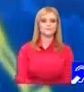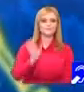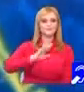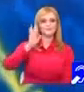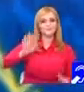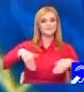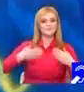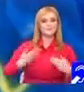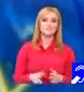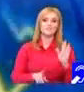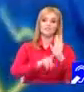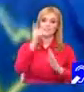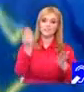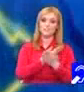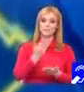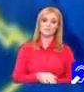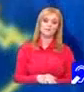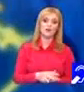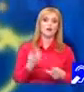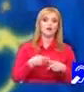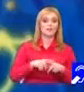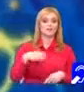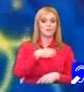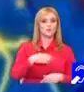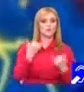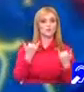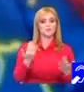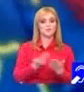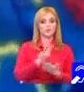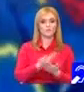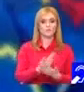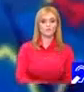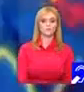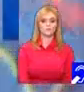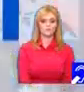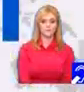Doamnelor, domnilor, bună seara și bine v-am regăsit la Telejurnal. Iată cele mai importante știri ale zilei.